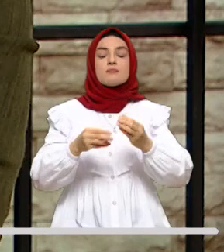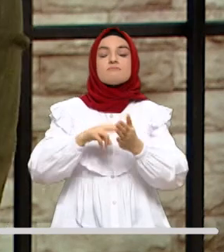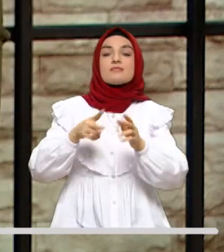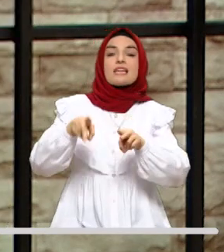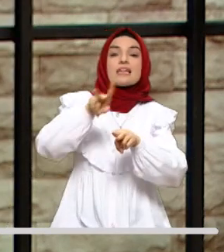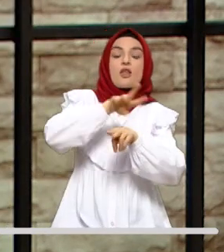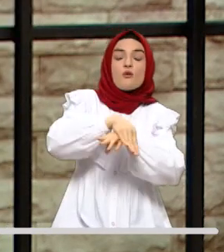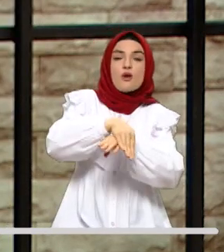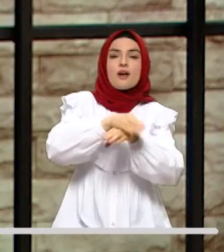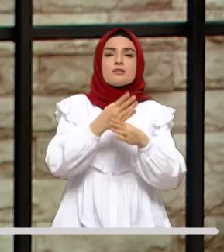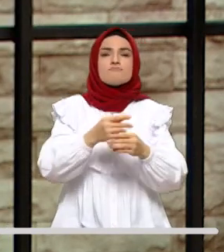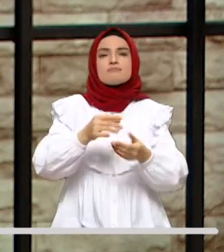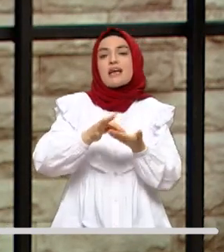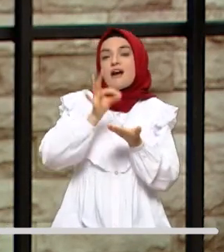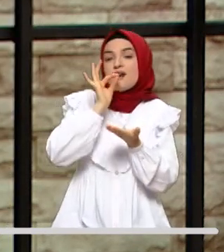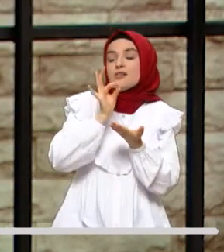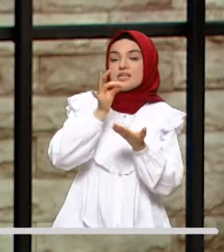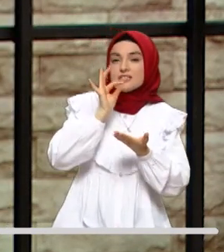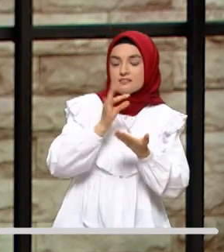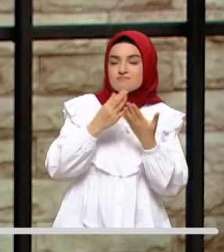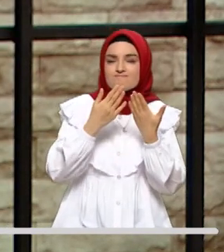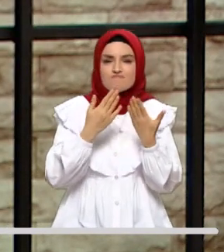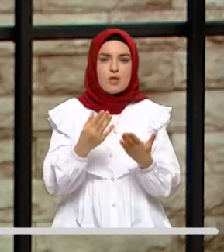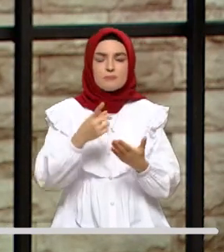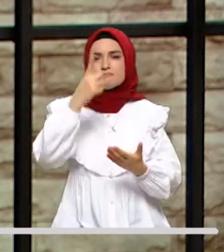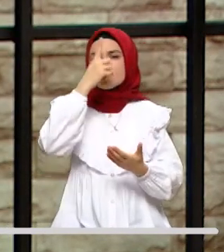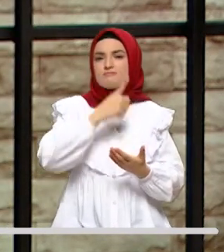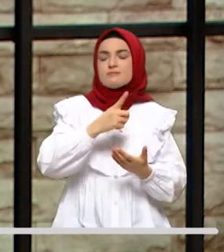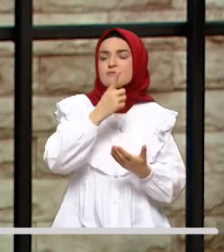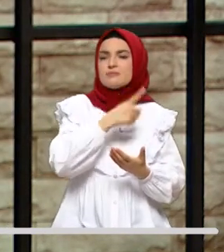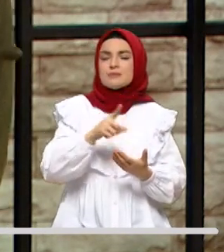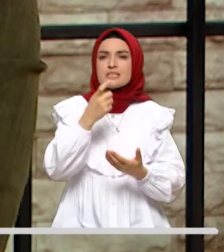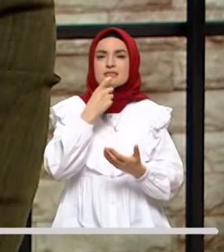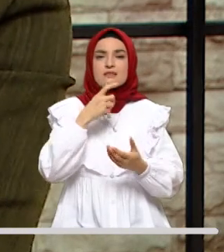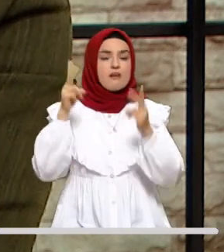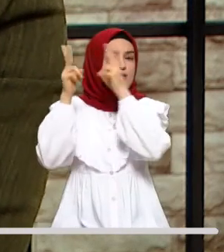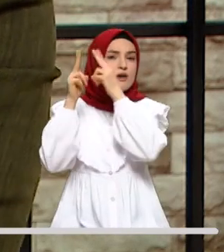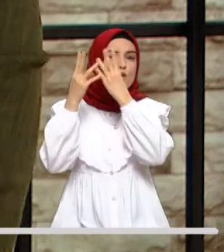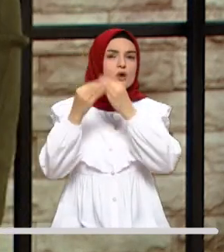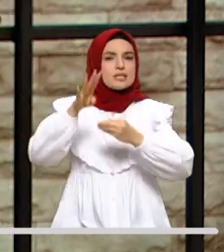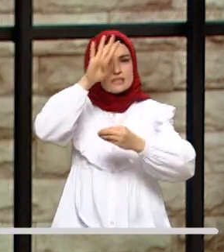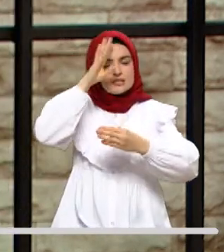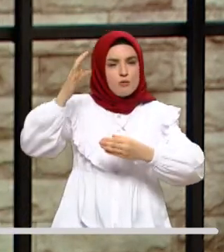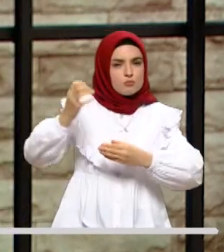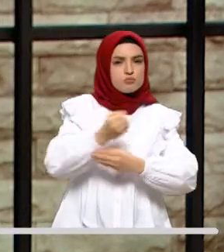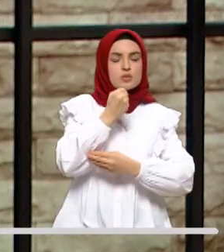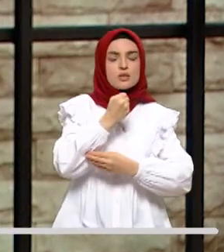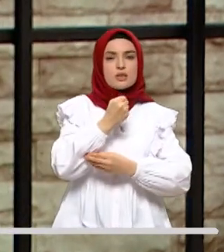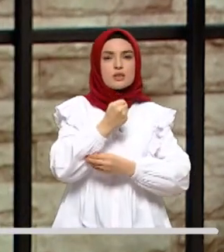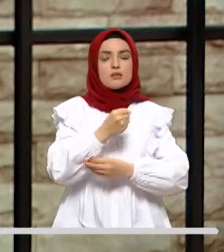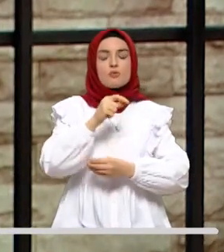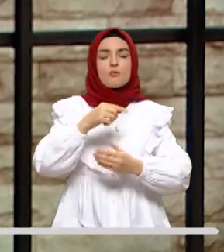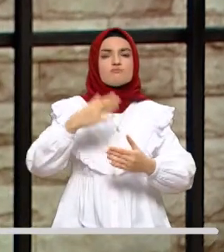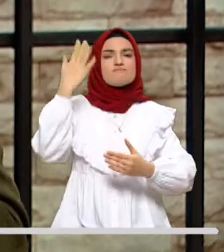kahvelerini yudumlayacaklardı. Ve bin yıllık hayalleri olan İstanbul'u tekrar yeniden alıp ortaçağ